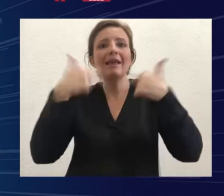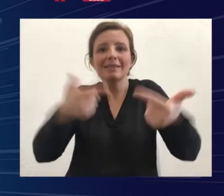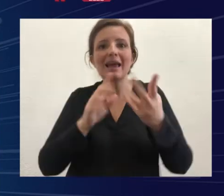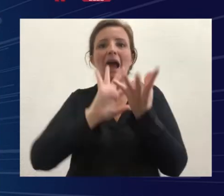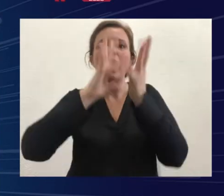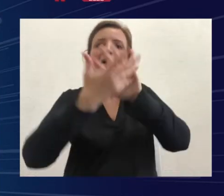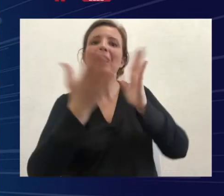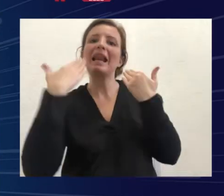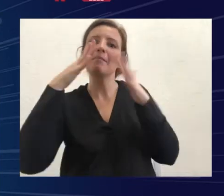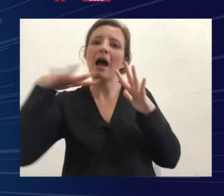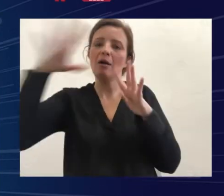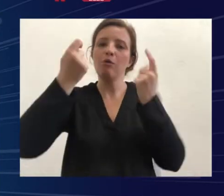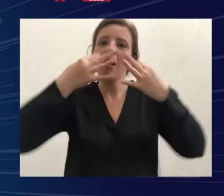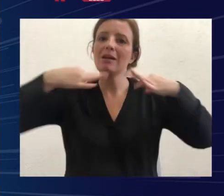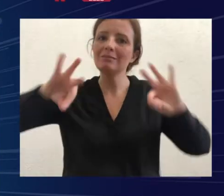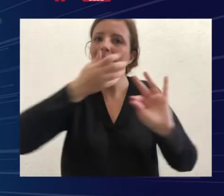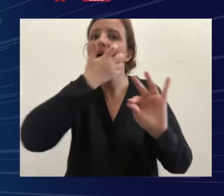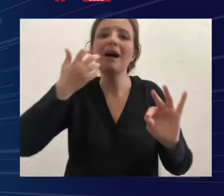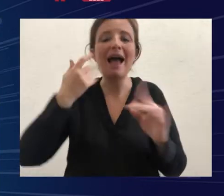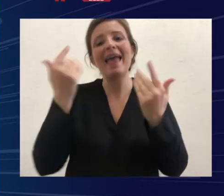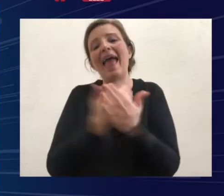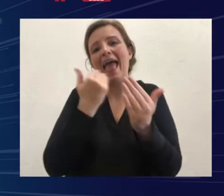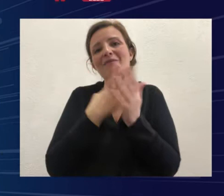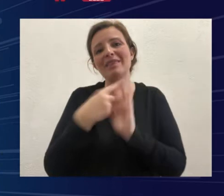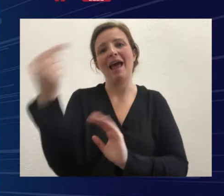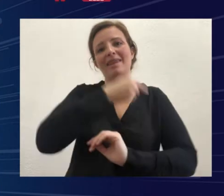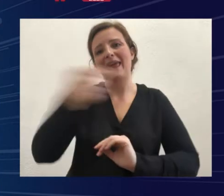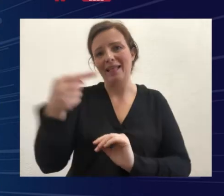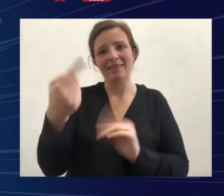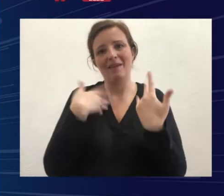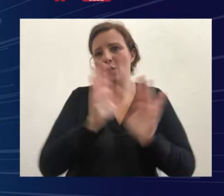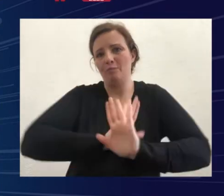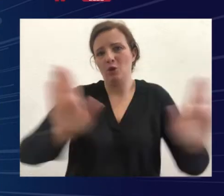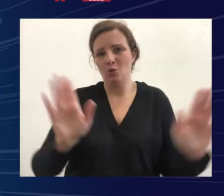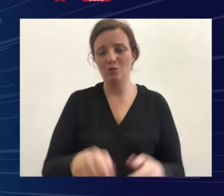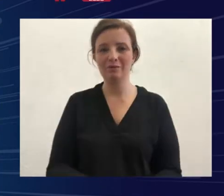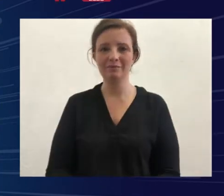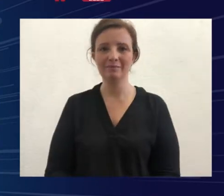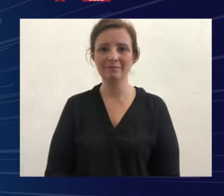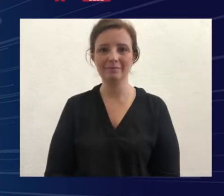sostanziale sui cambiamenti climatici e limitarne gli effetti negativi.